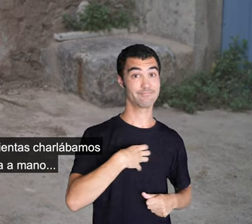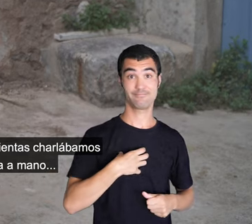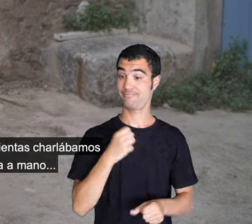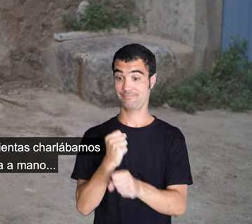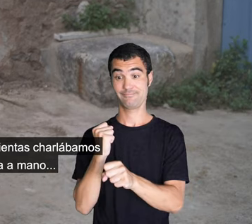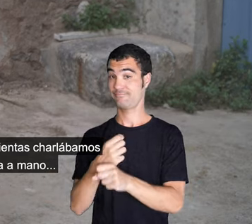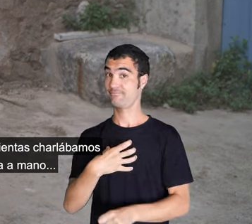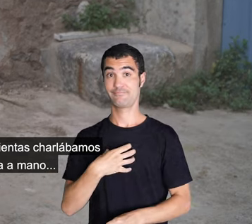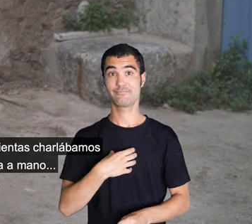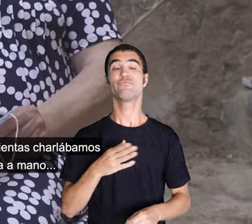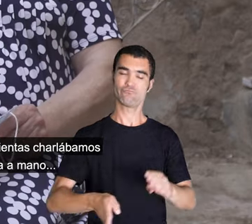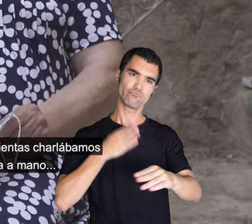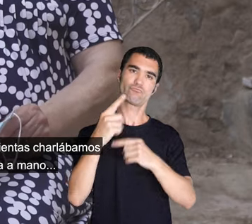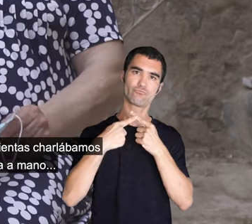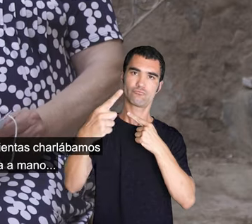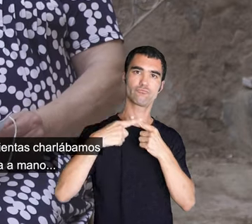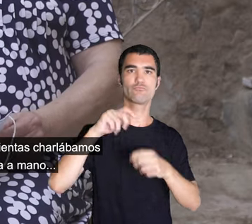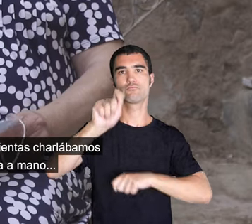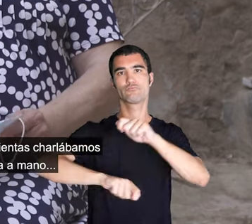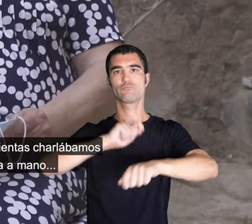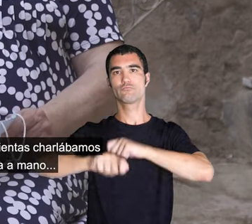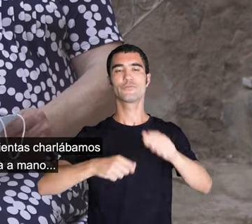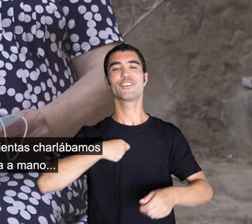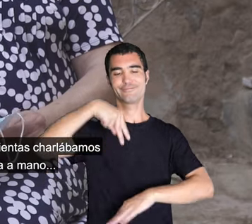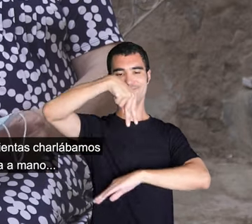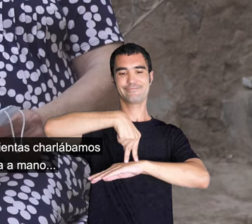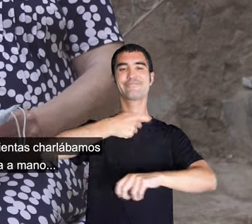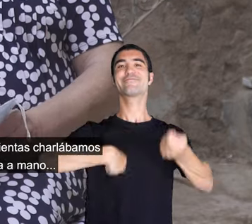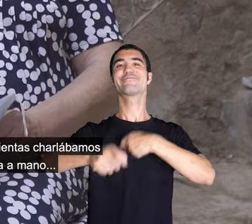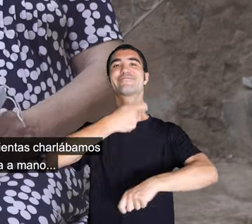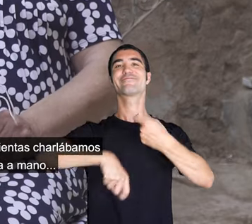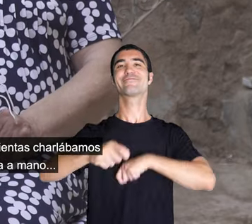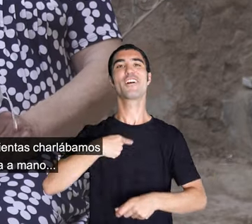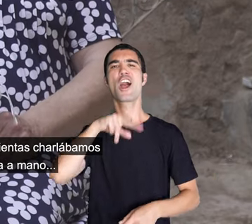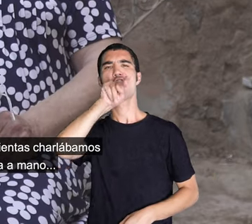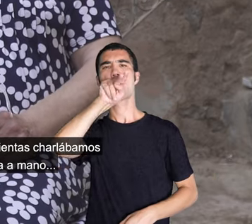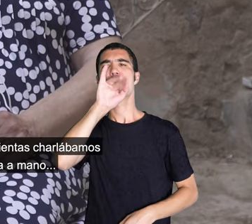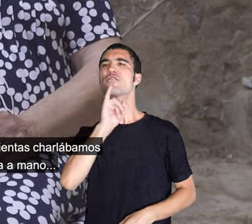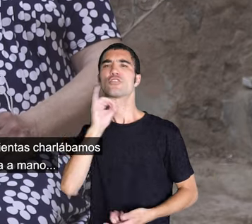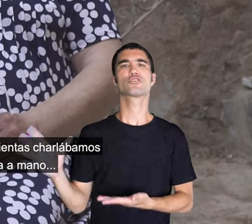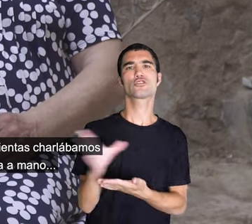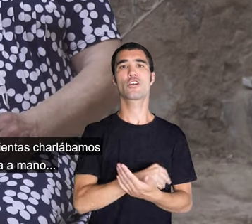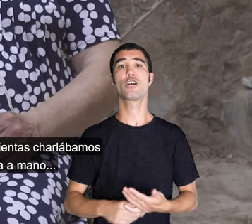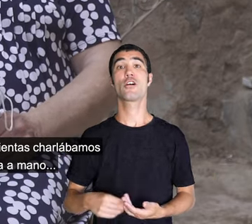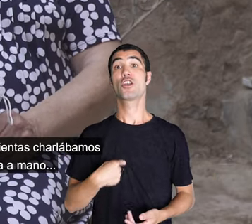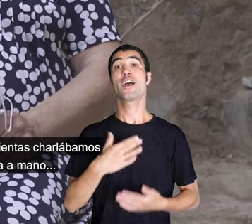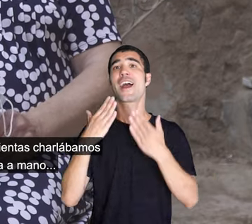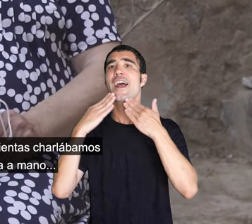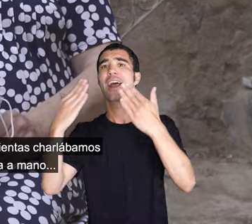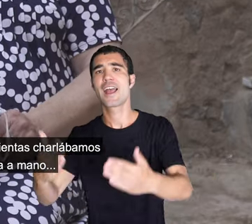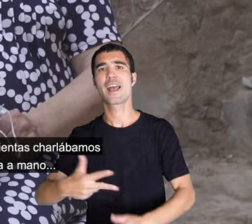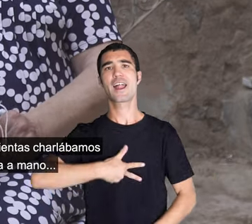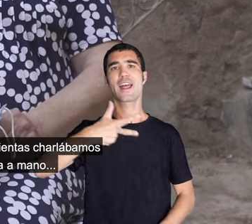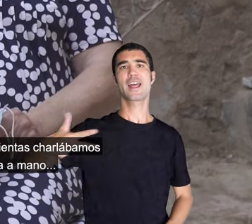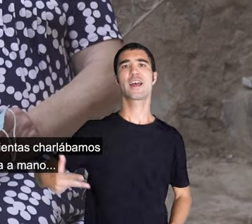feina, amb bicicleta. Quan estaven de dependents, xerraven totes les llengues. Perquè per dir gràcies, amb de nois,